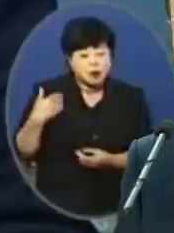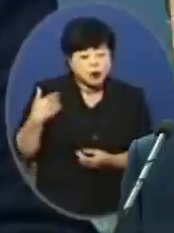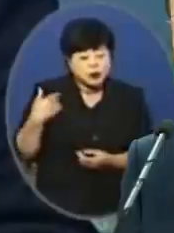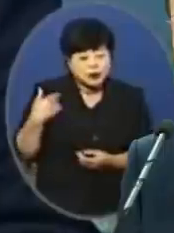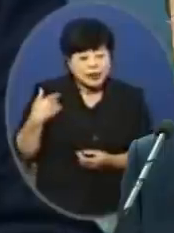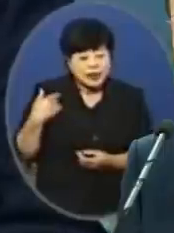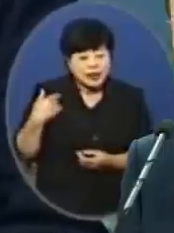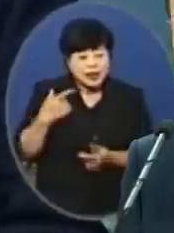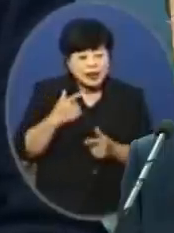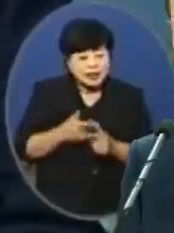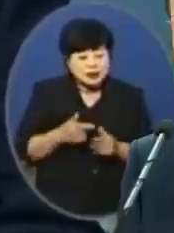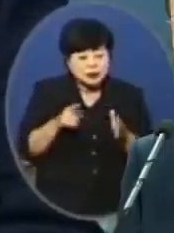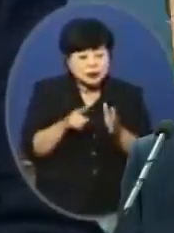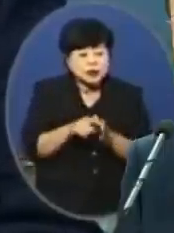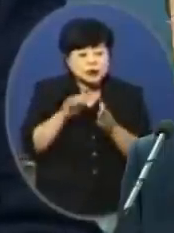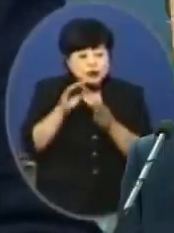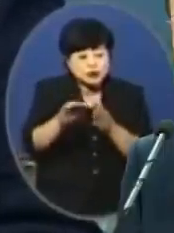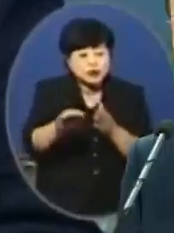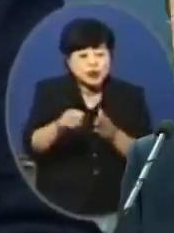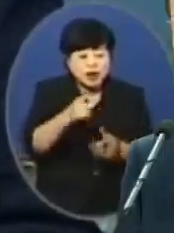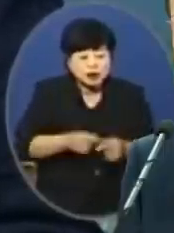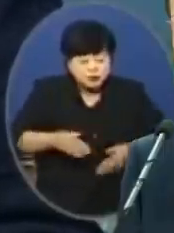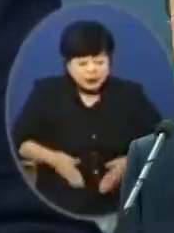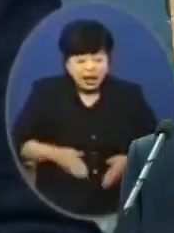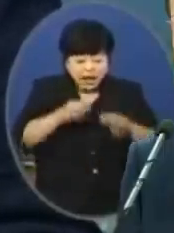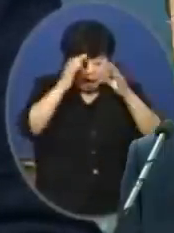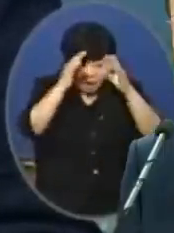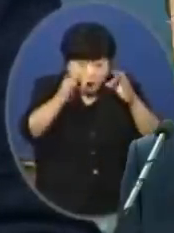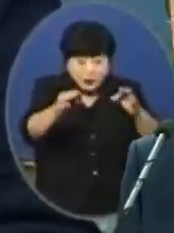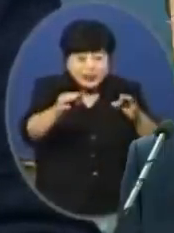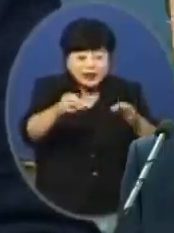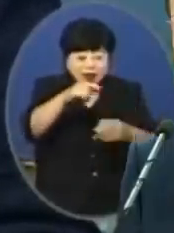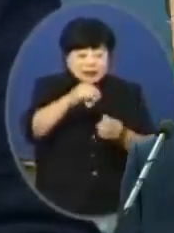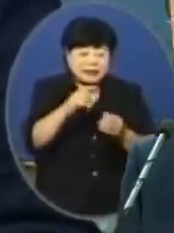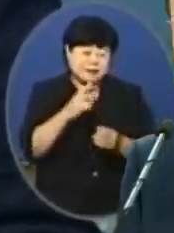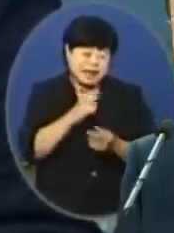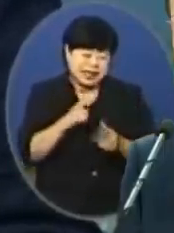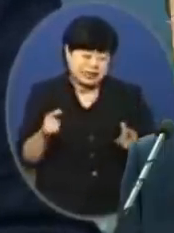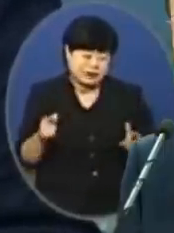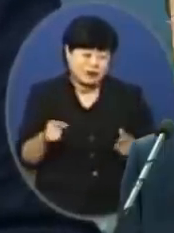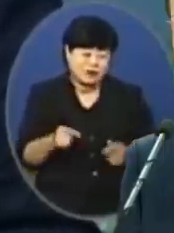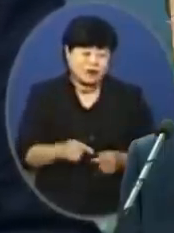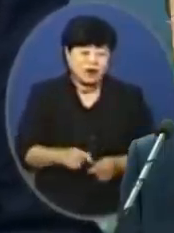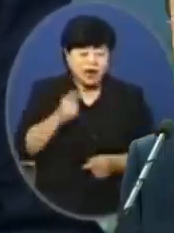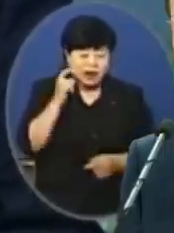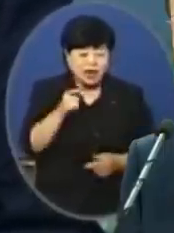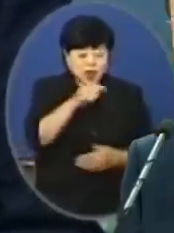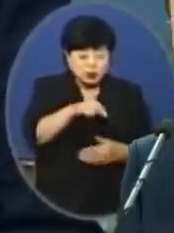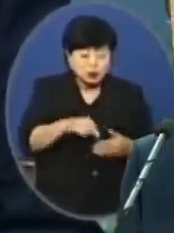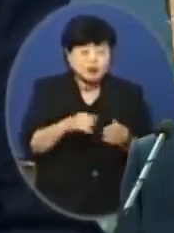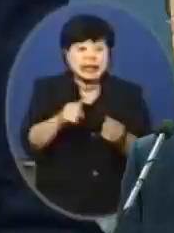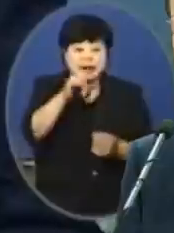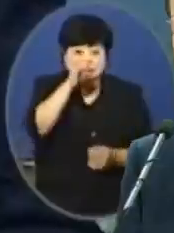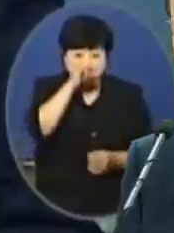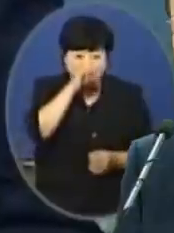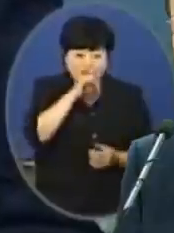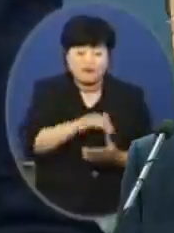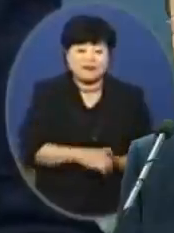모르는데 예수님을 믿고 난 다음에 거듭나 보니까 내 그 사람만 있는 것이 아니라 강력하게 속사람이